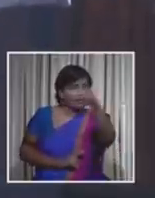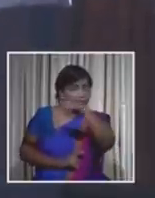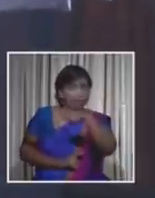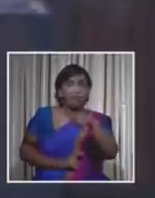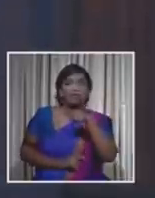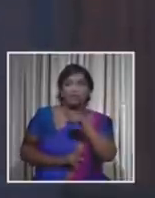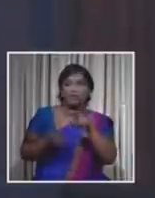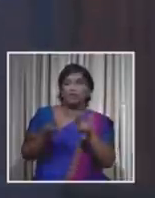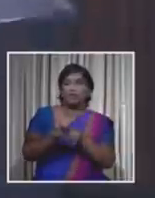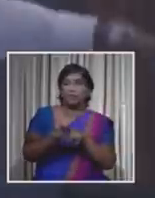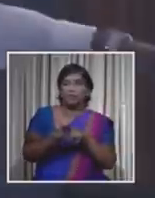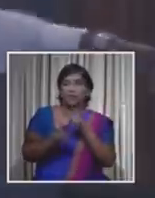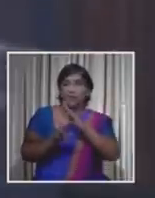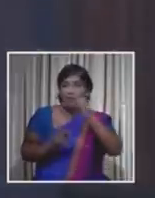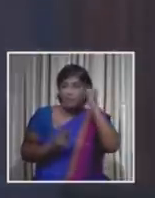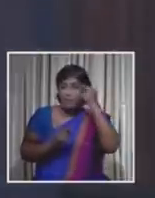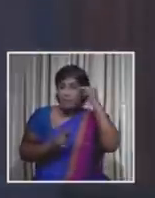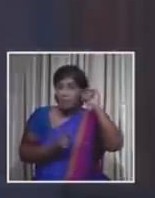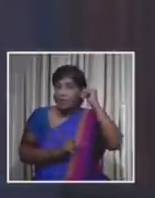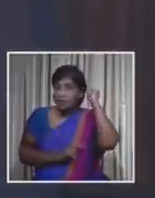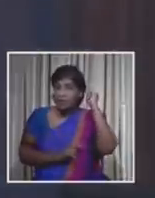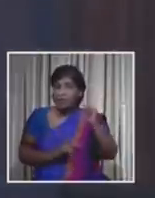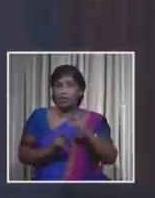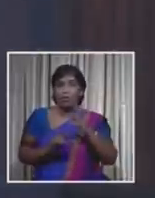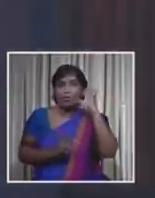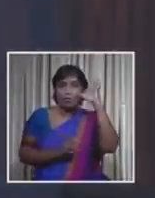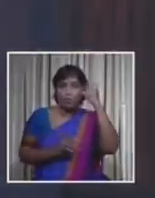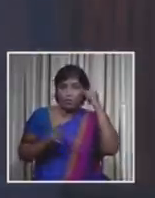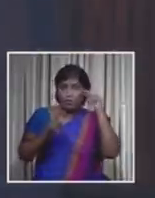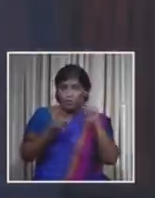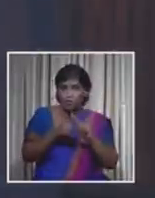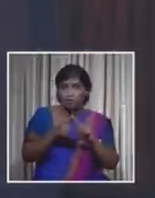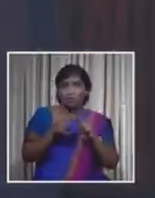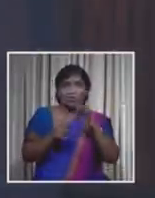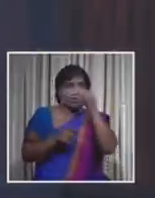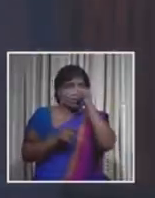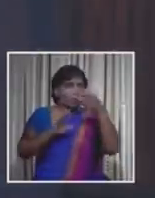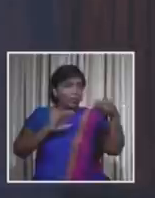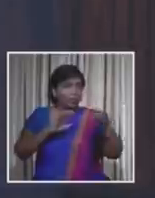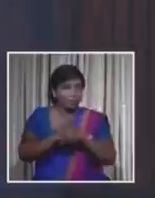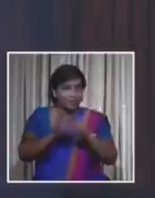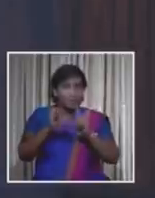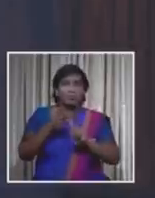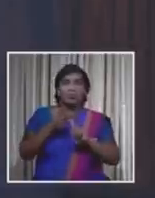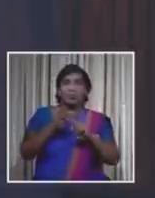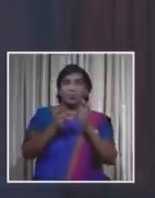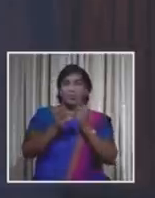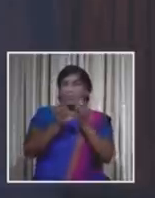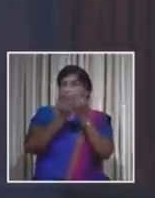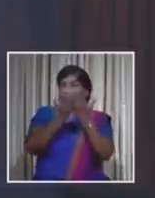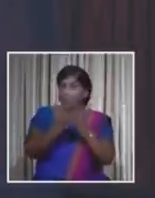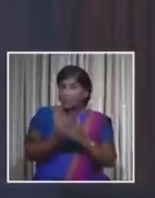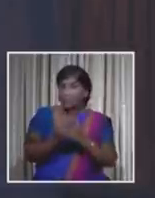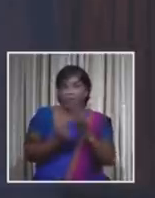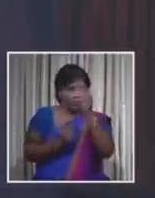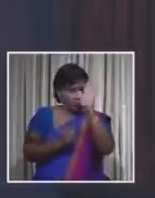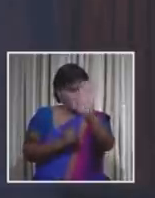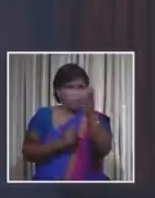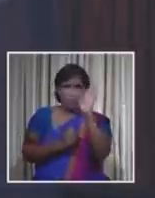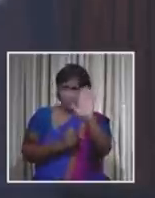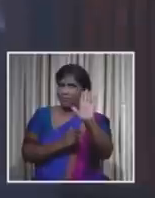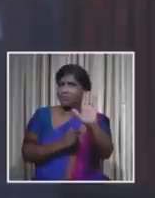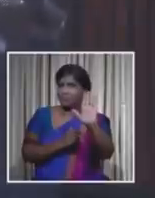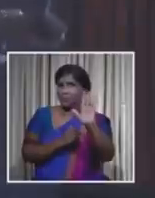සසේන්ද්‍ර රාජපක්ෂ මහත්මයාට කරපු චෝදනාව පොර සම්බන්ධව වංචාවක් වුණා කිව්වා ගණන් මිනුම් කිව්වා